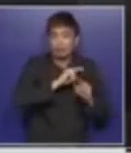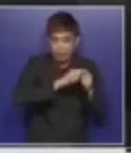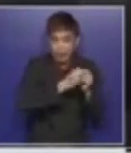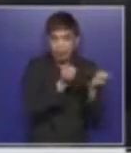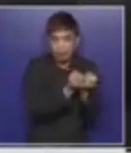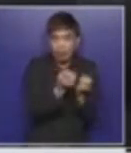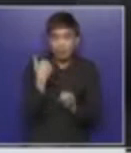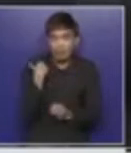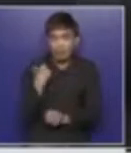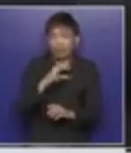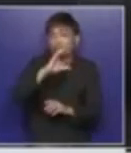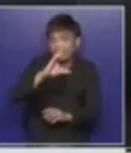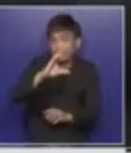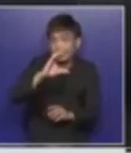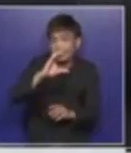จะไม่เกิดครับ